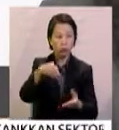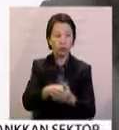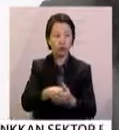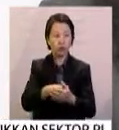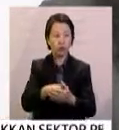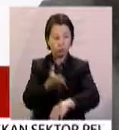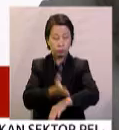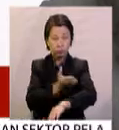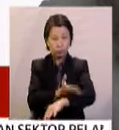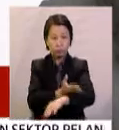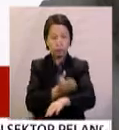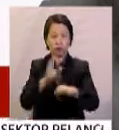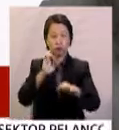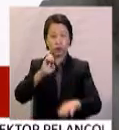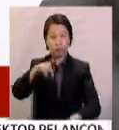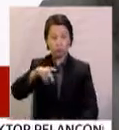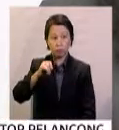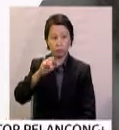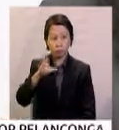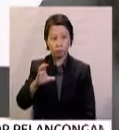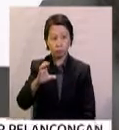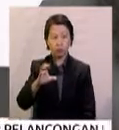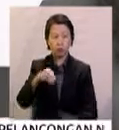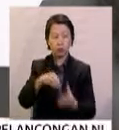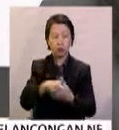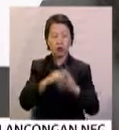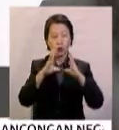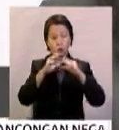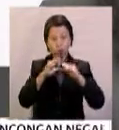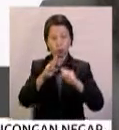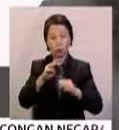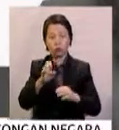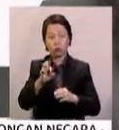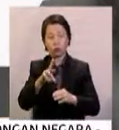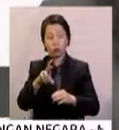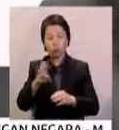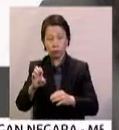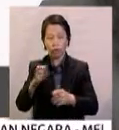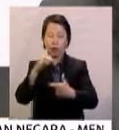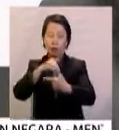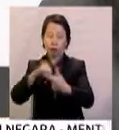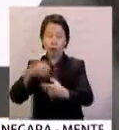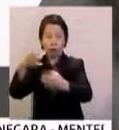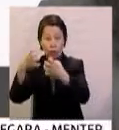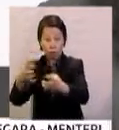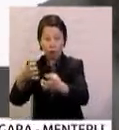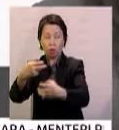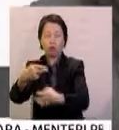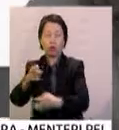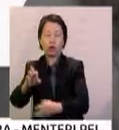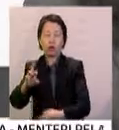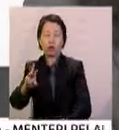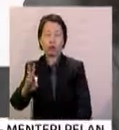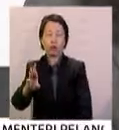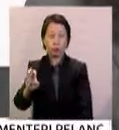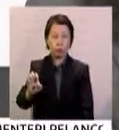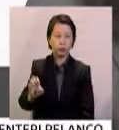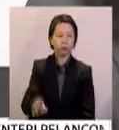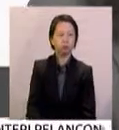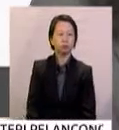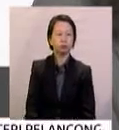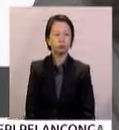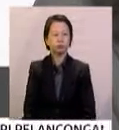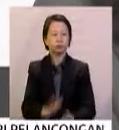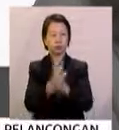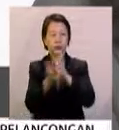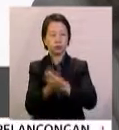perkembangan e-sports dalam dari segi software maupun hardware itu mewujudkan satu e-sports arena di Negeri Perak.